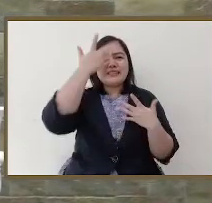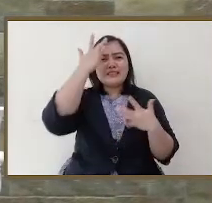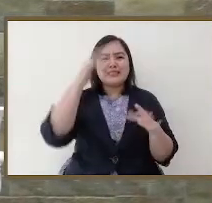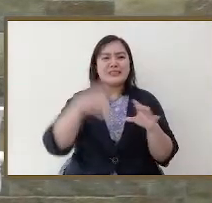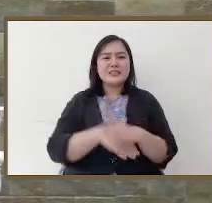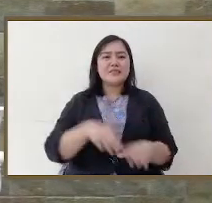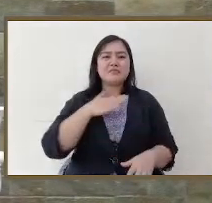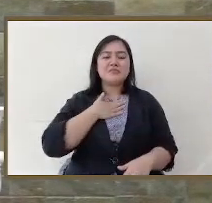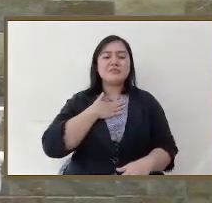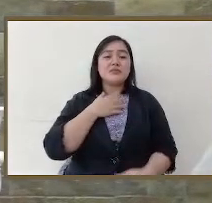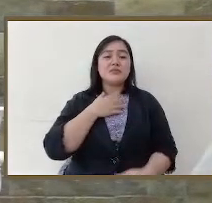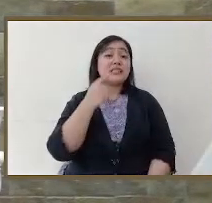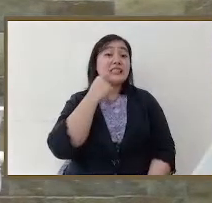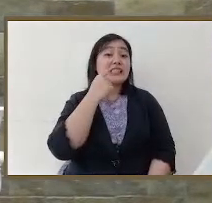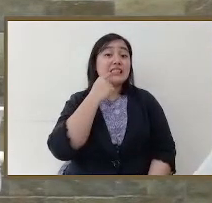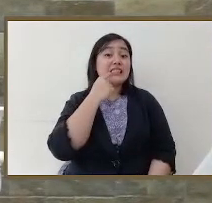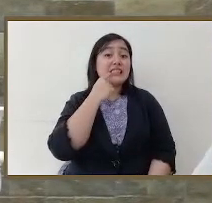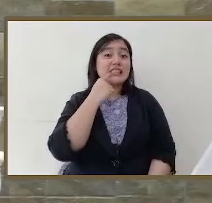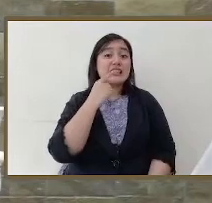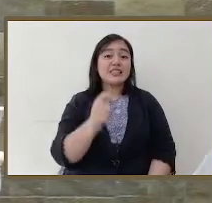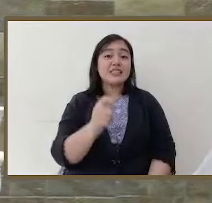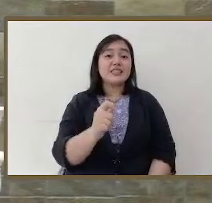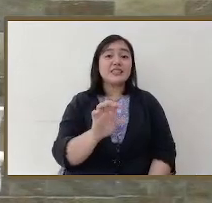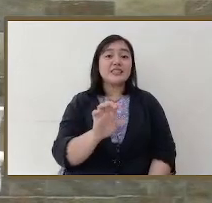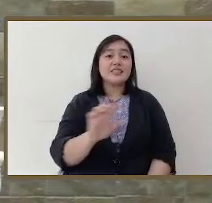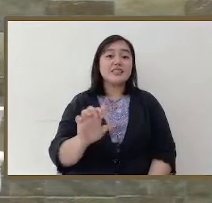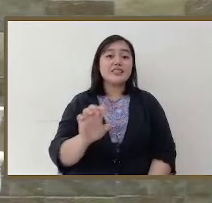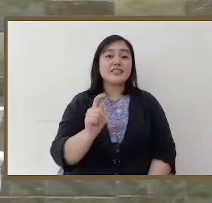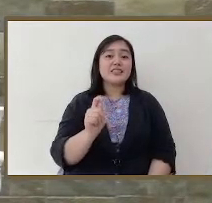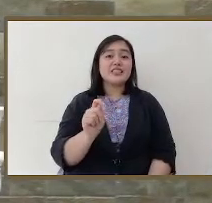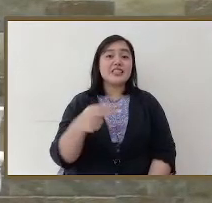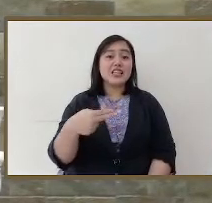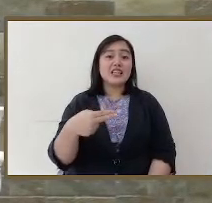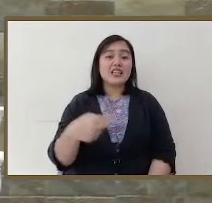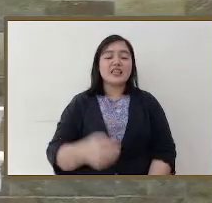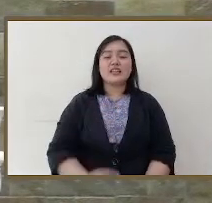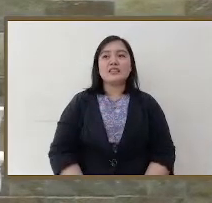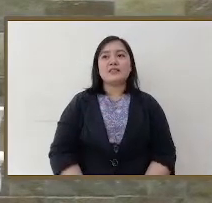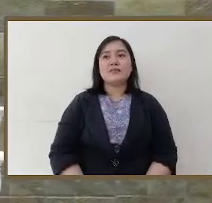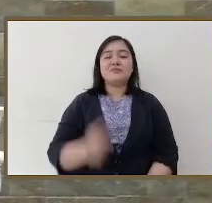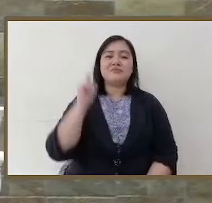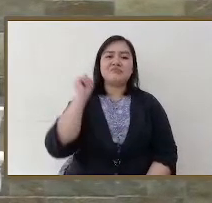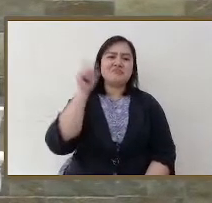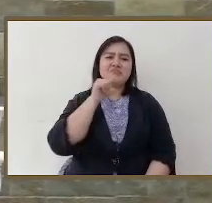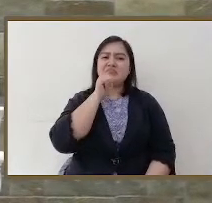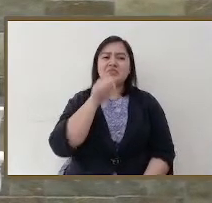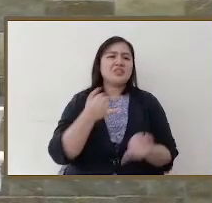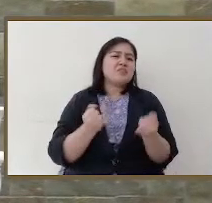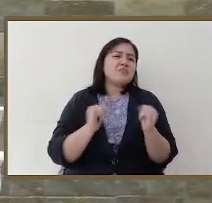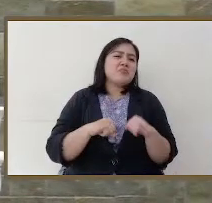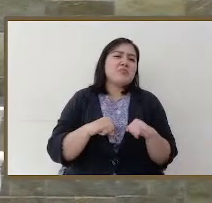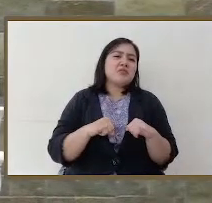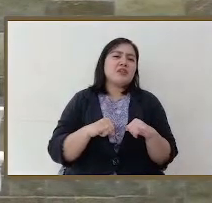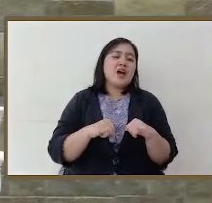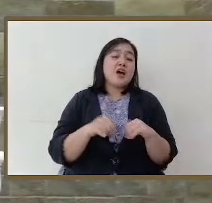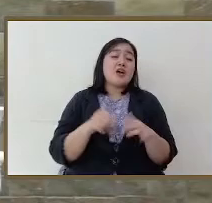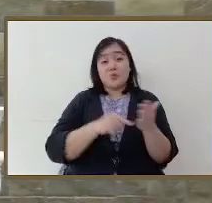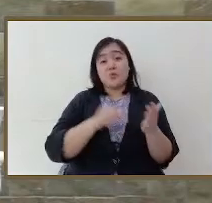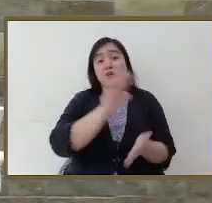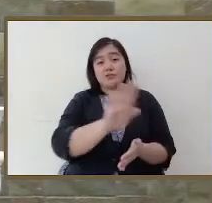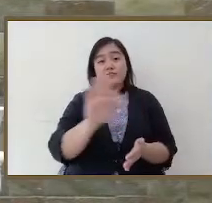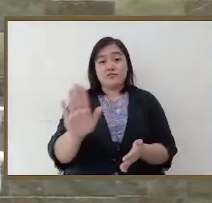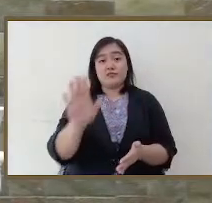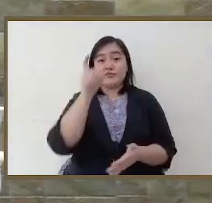that? Now, yung may sumasakit, it doesn't matter kung gaano ka katanda, gaano ka kabata,